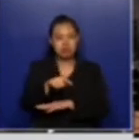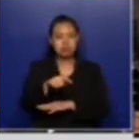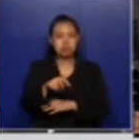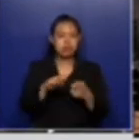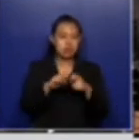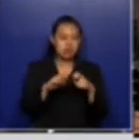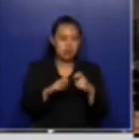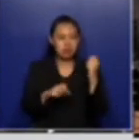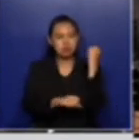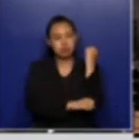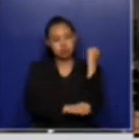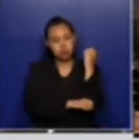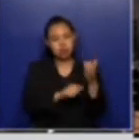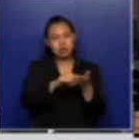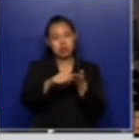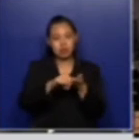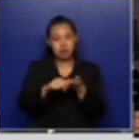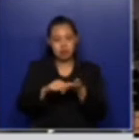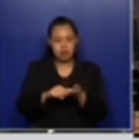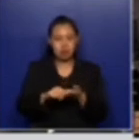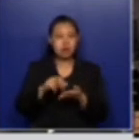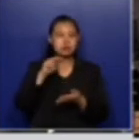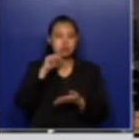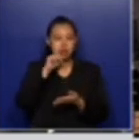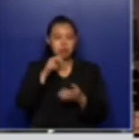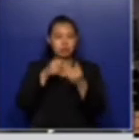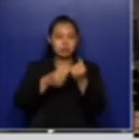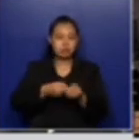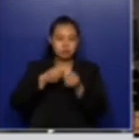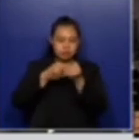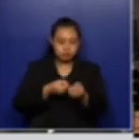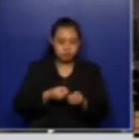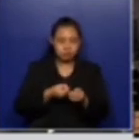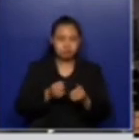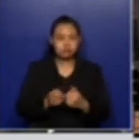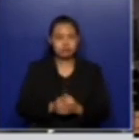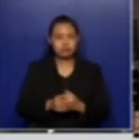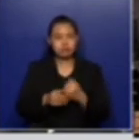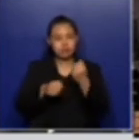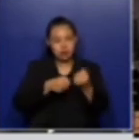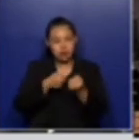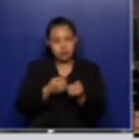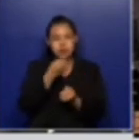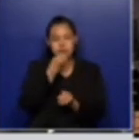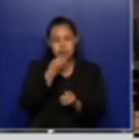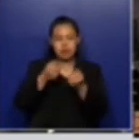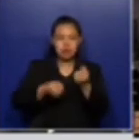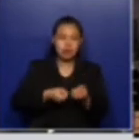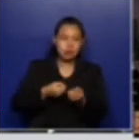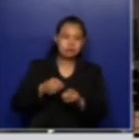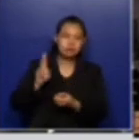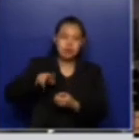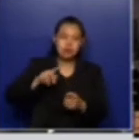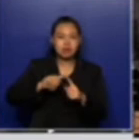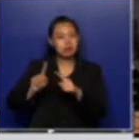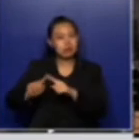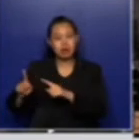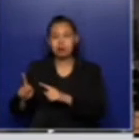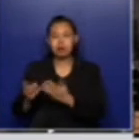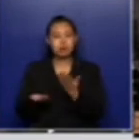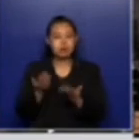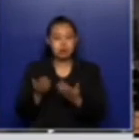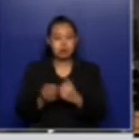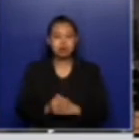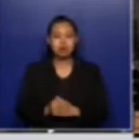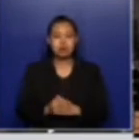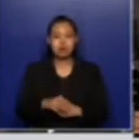จนแก้ไขปัญหาเรื่องน้ำของเกษตรกรไม่ว่าจะเรื่องของน้ำอุปโภคบริโภคอะไรก็ตามเนี่ยถ้าเราสามารถที่จั